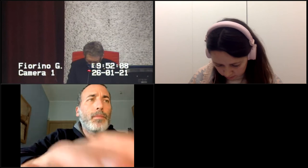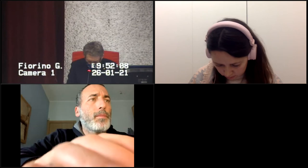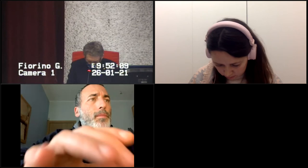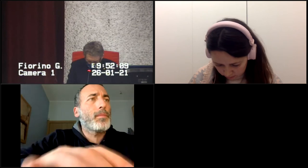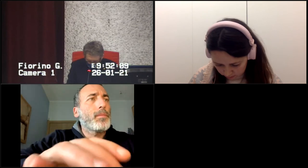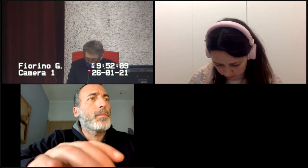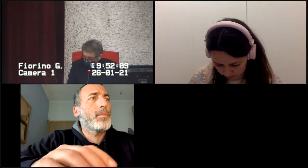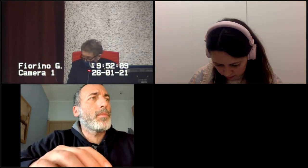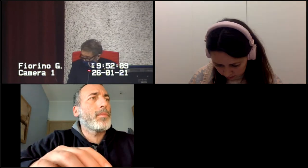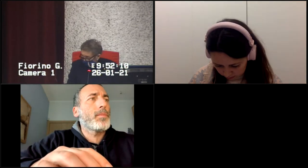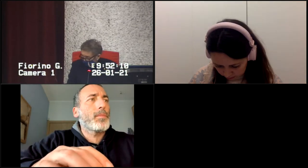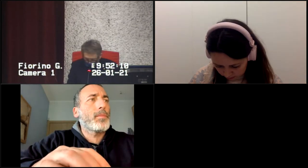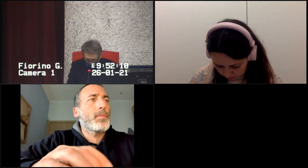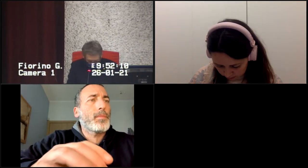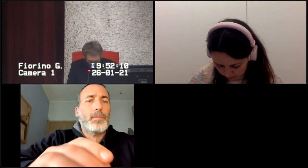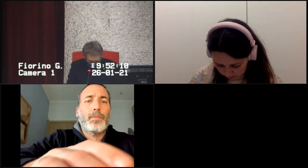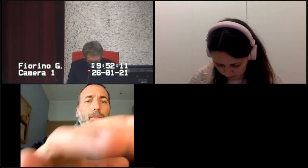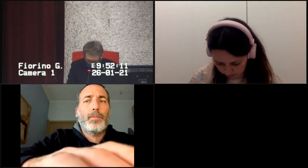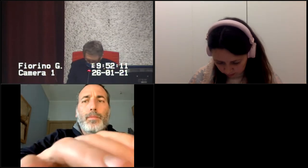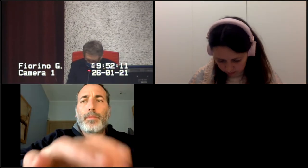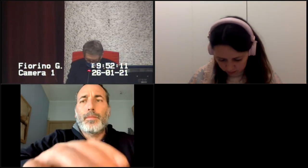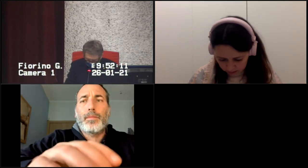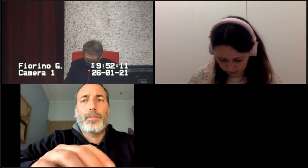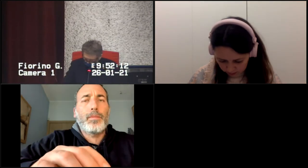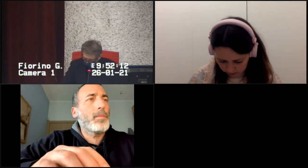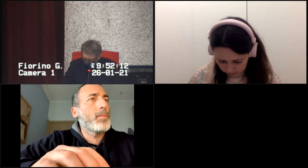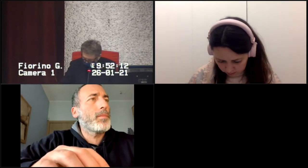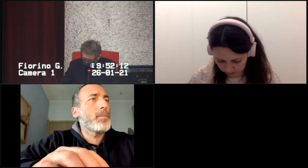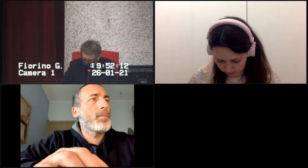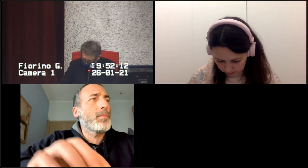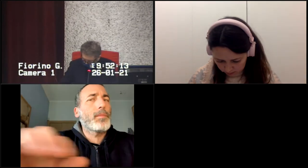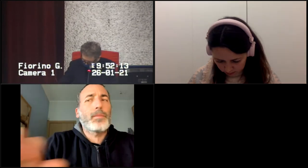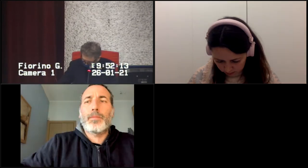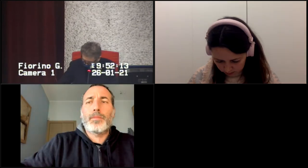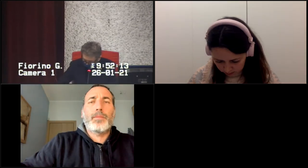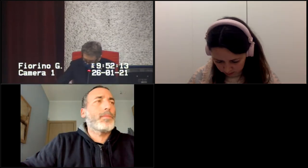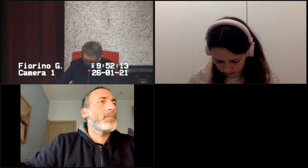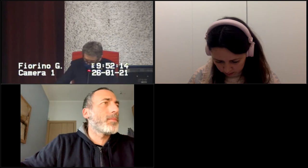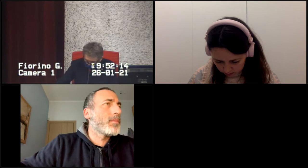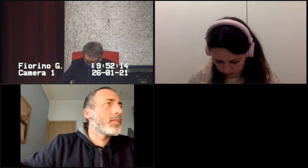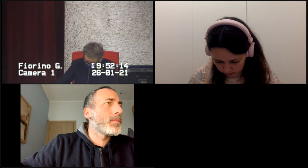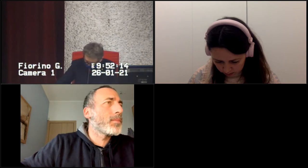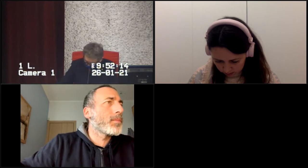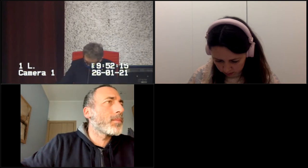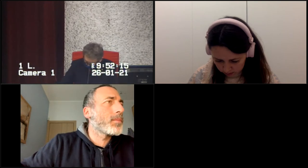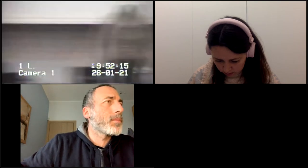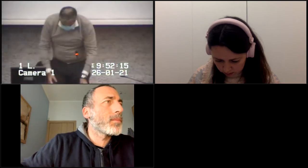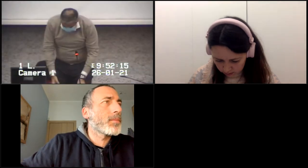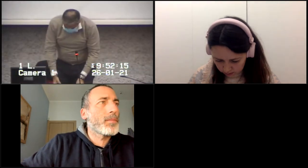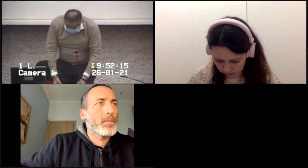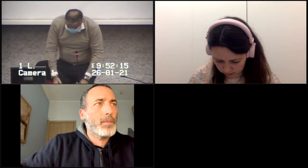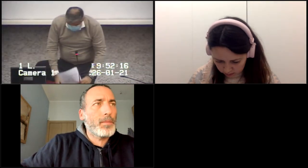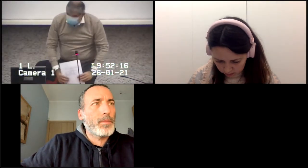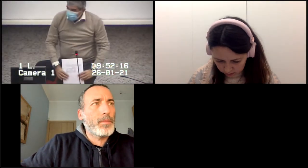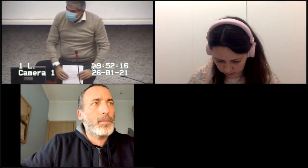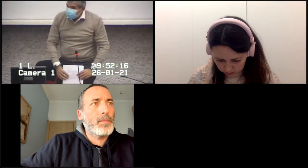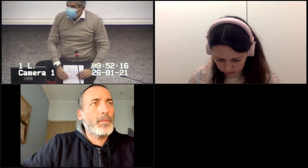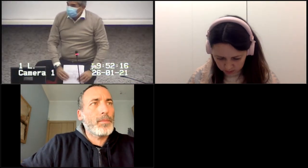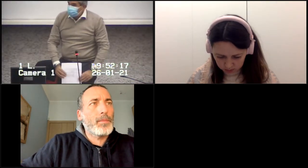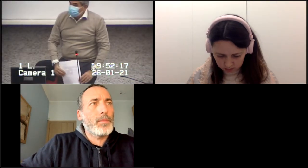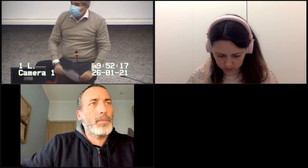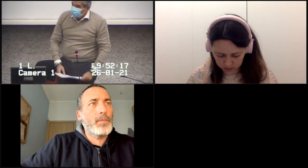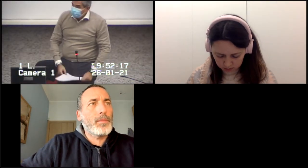intervento ex Ercole Marelli. Do la parola all'assessore La Miranda, prego. Grazie Presidente.